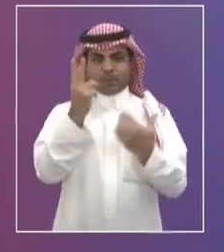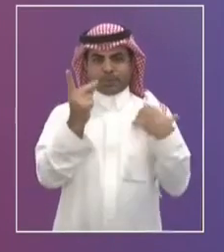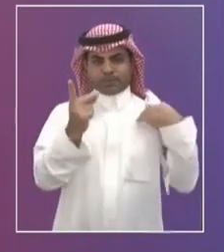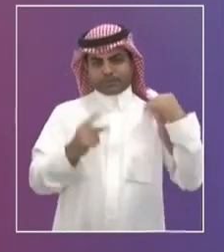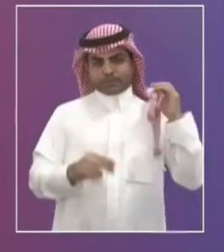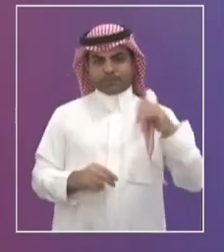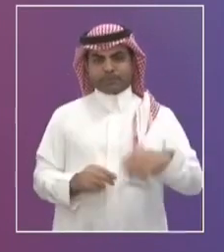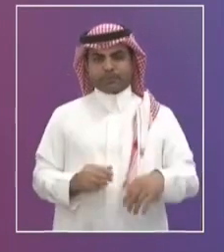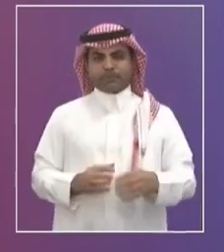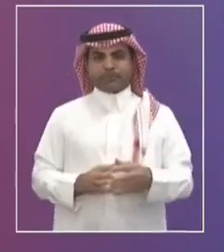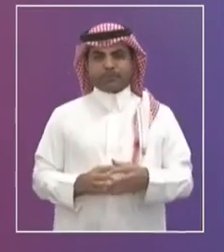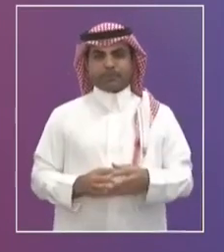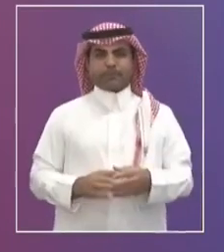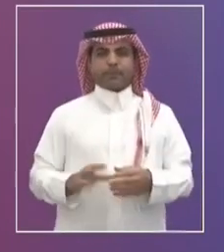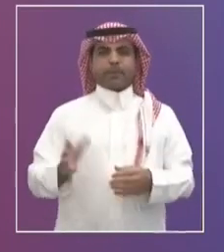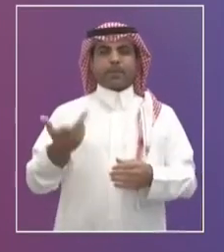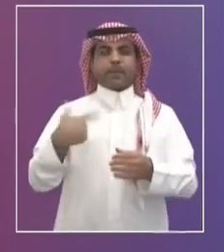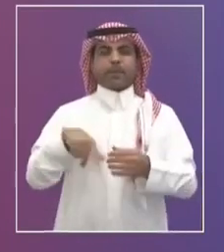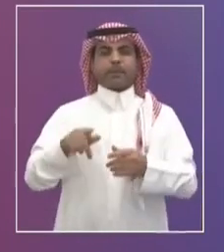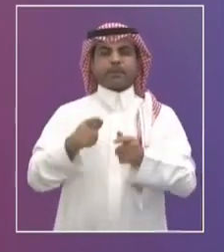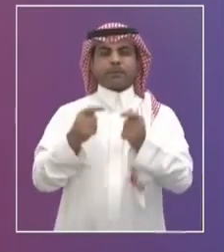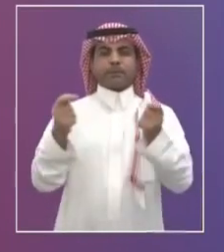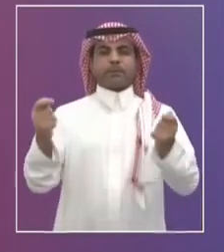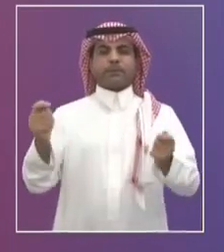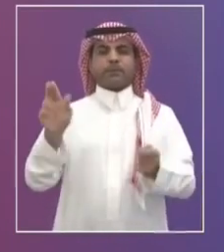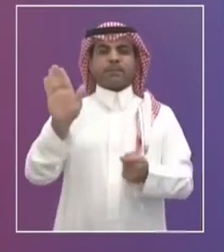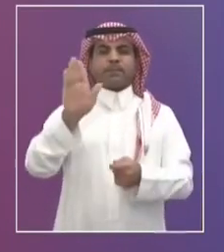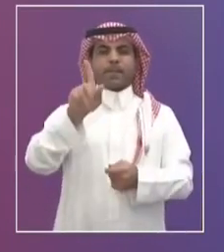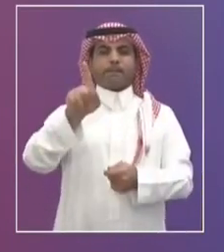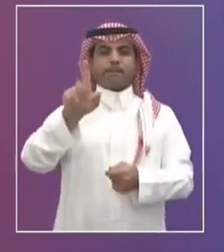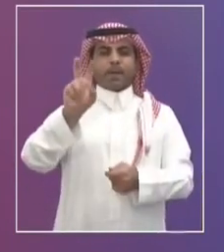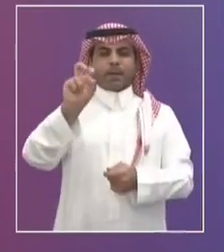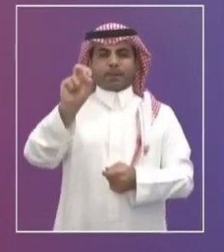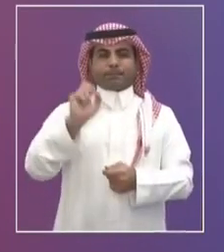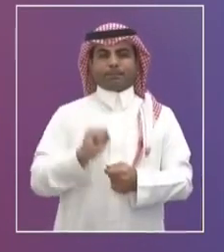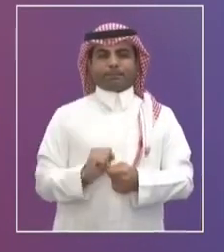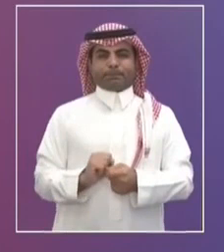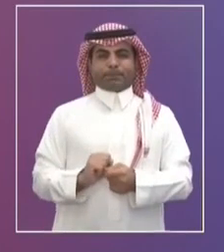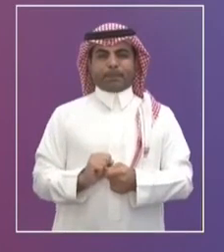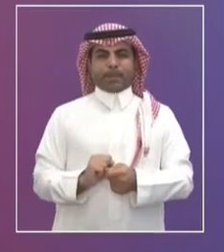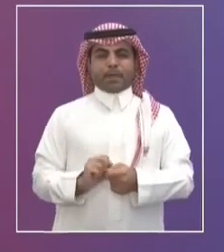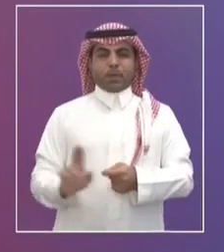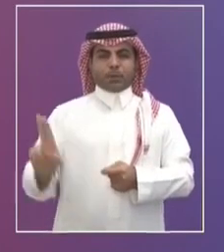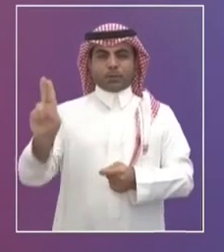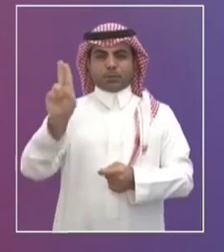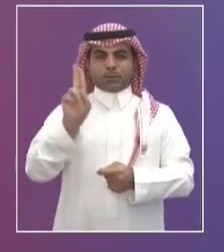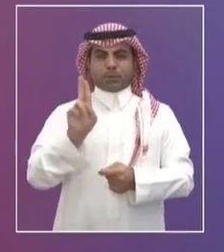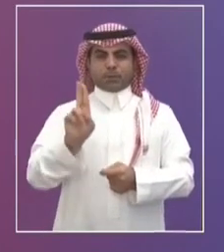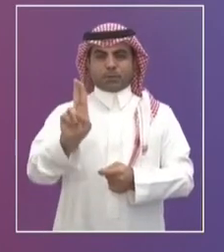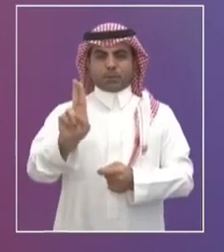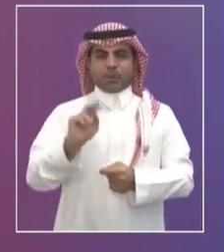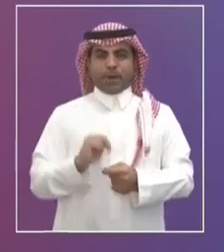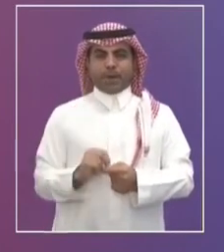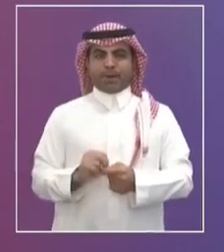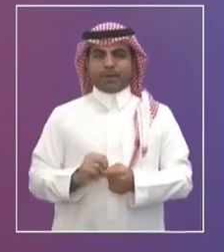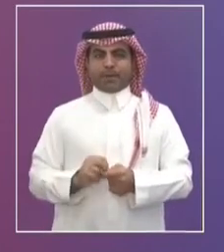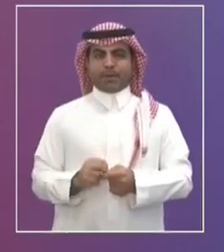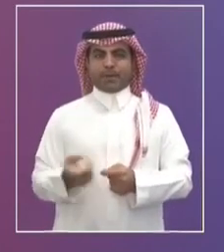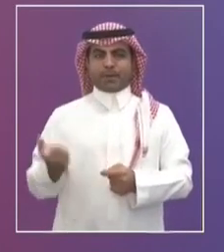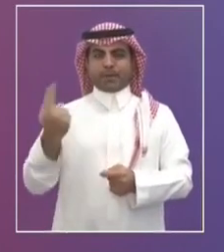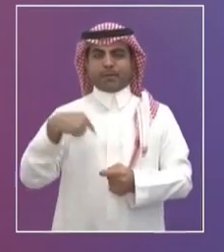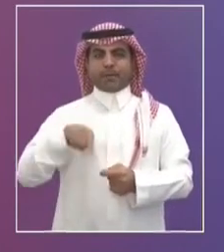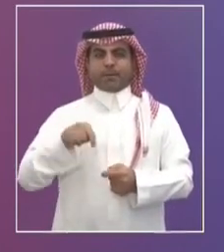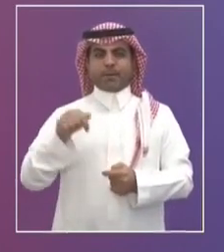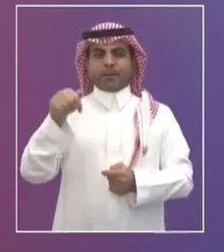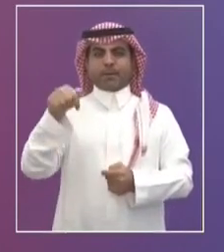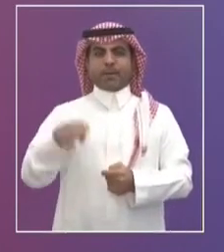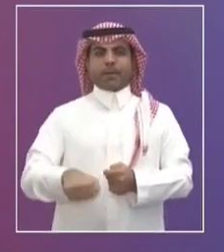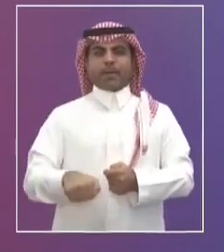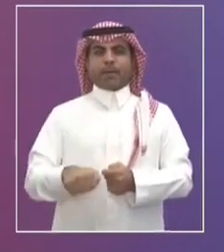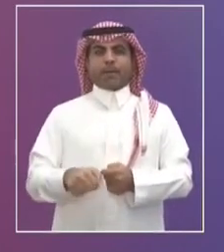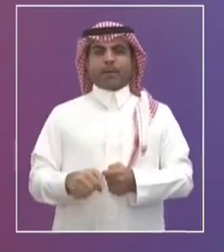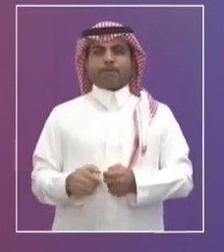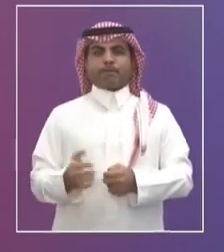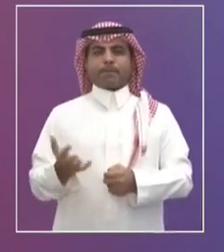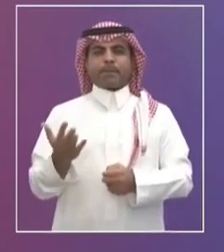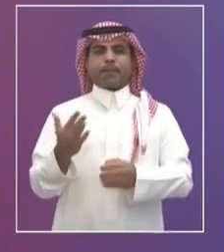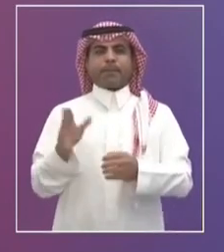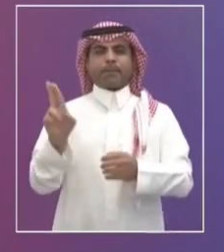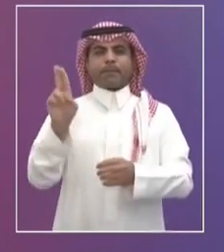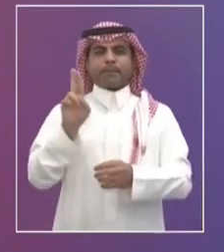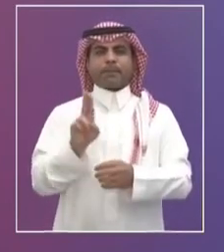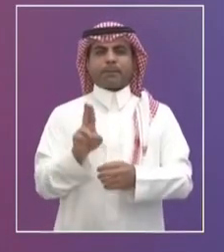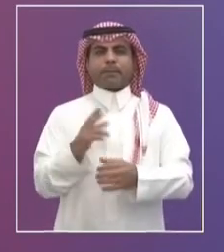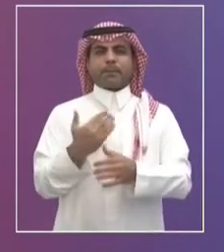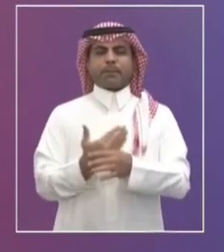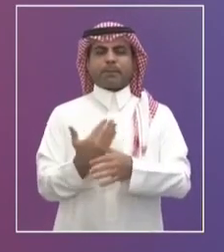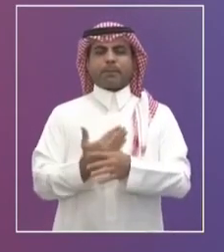صحيح السبت عبد الرزاق البجالي، سؤال للمشرف العام على الإدارة العامة للطوارئ والتوارث في وزارة الصحة الدكتور جلال العويس، في